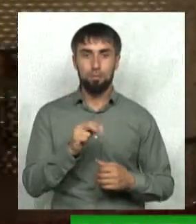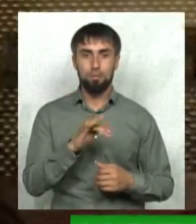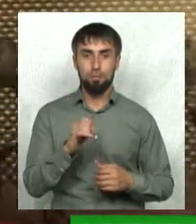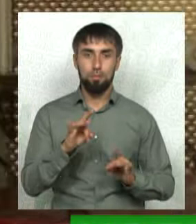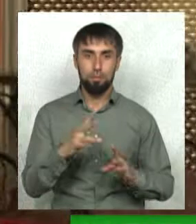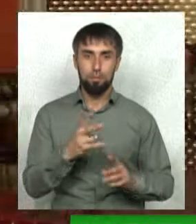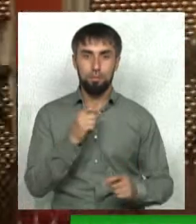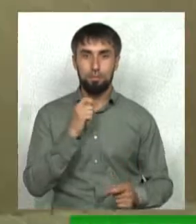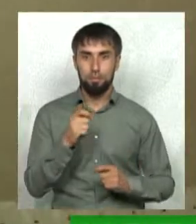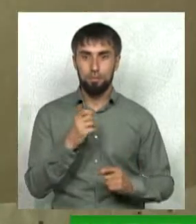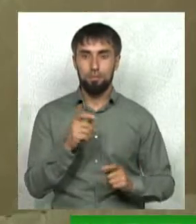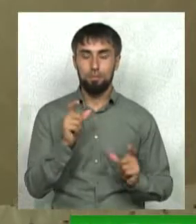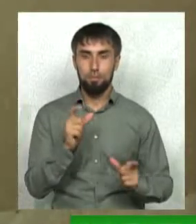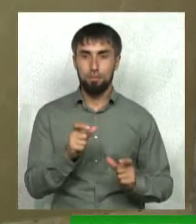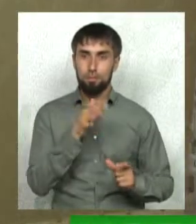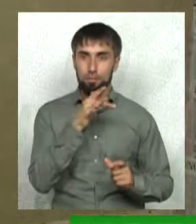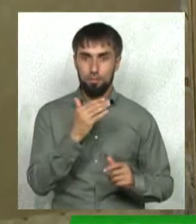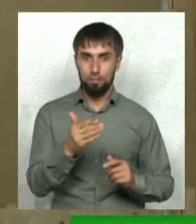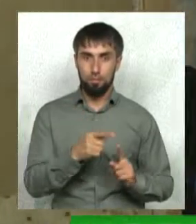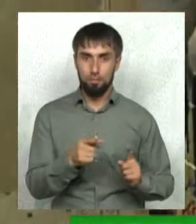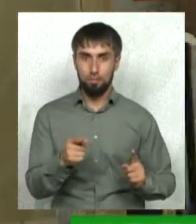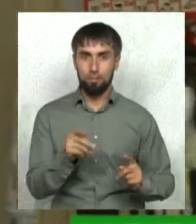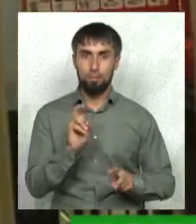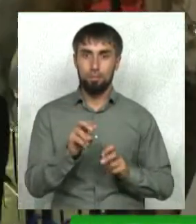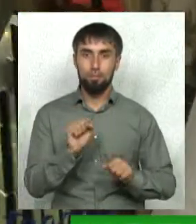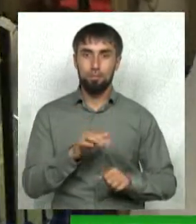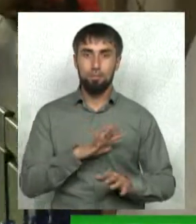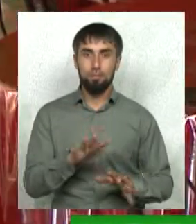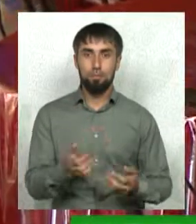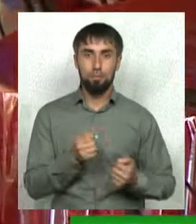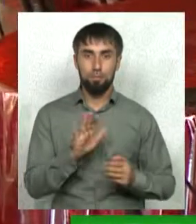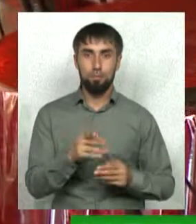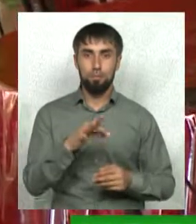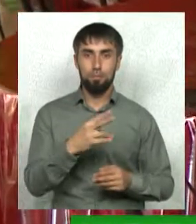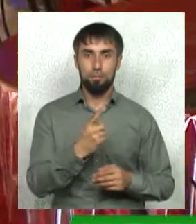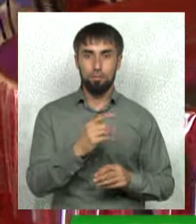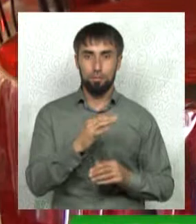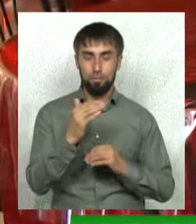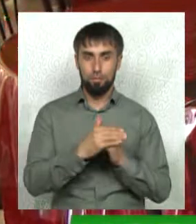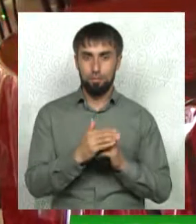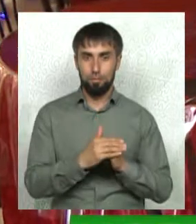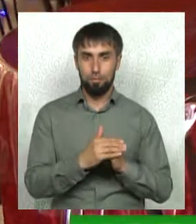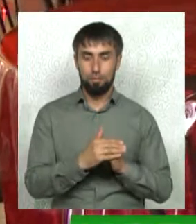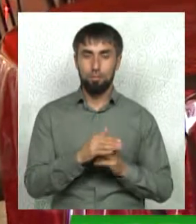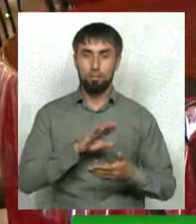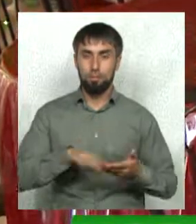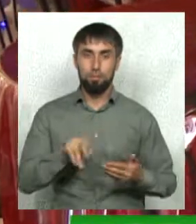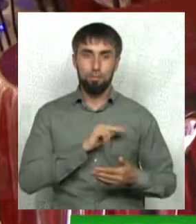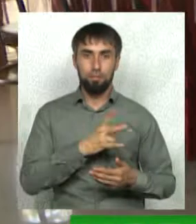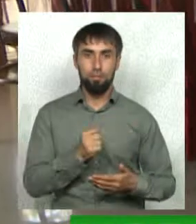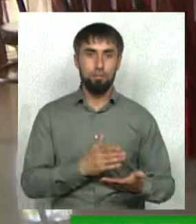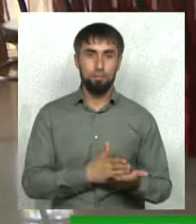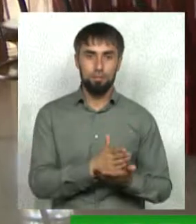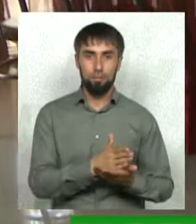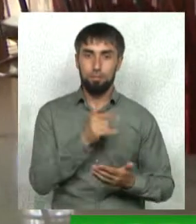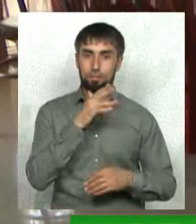рестораны должны соблюдать ограничения временные. Посетителей можно принимать только до 21 вечера. После работать только на вынос. На